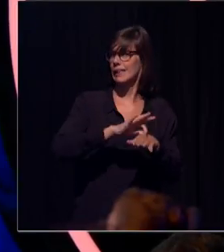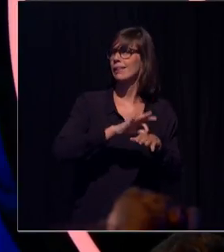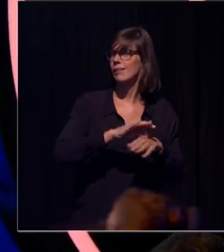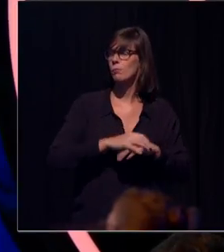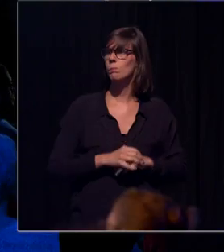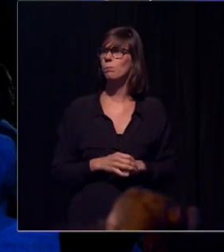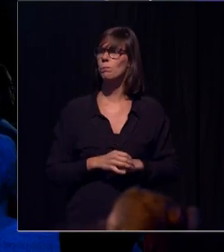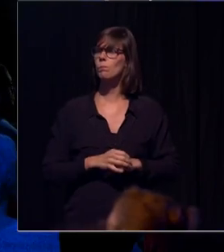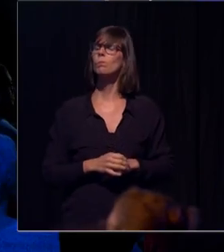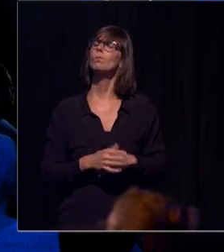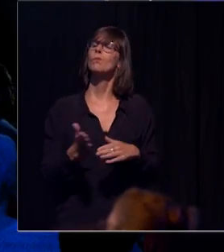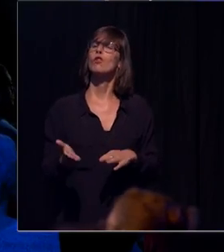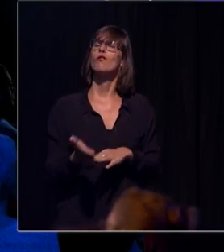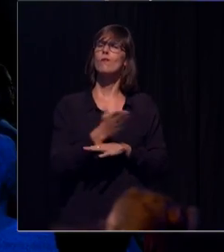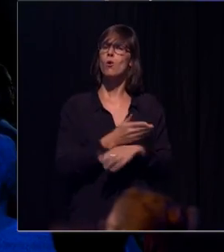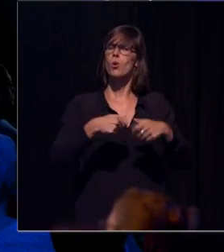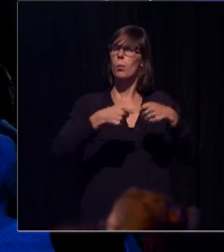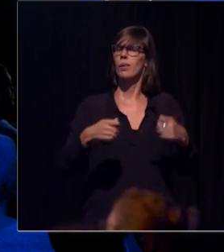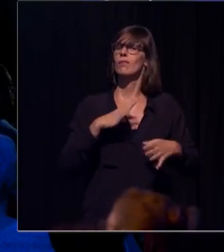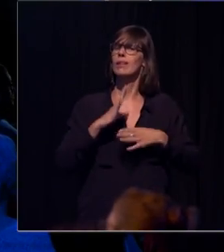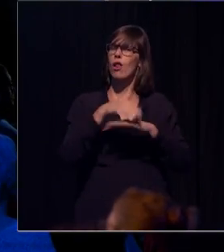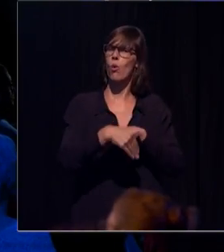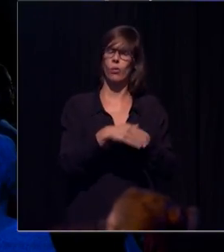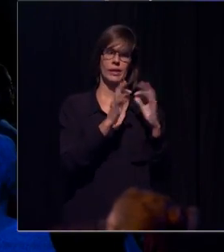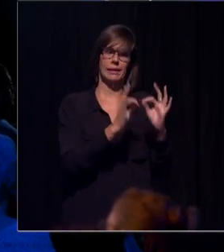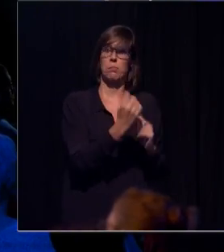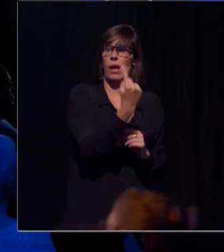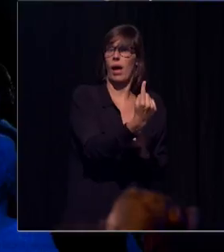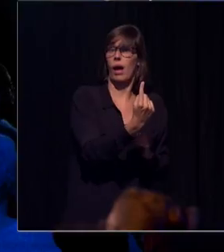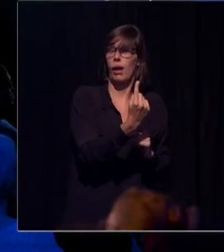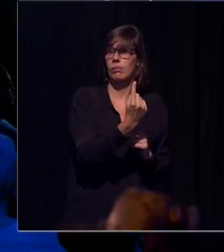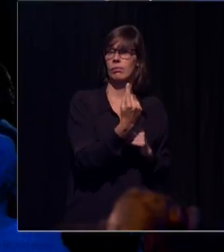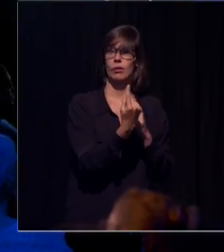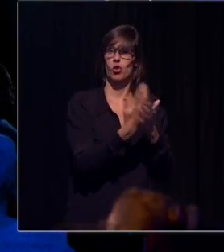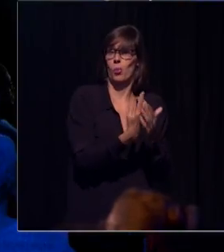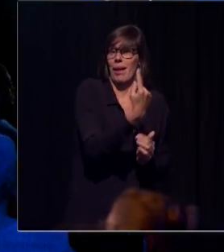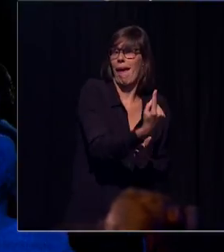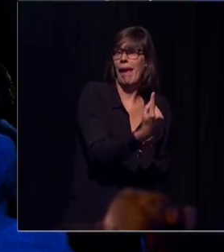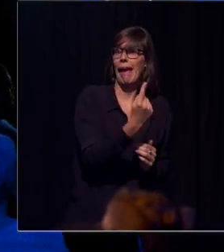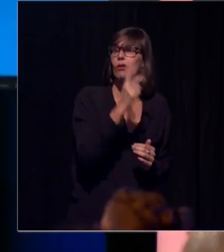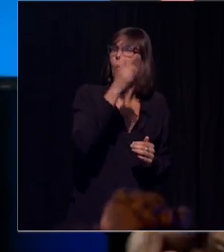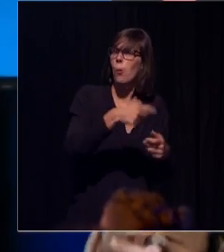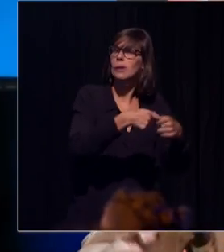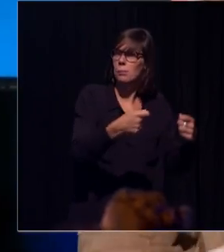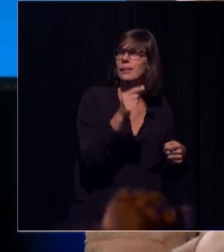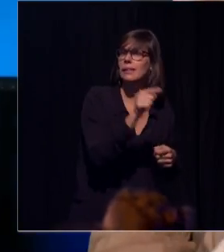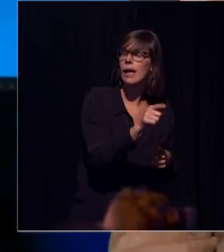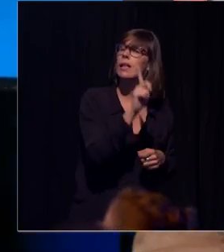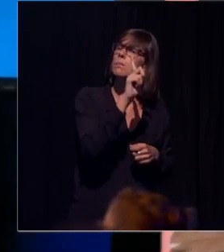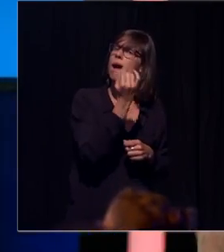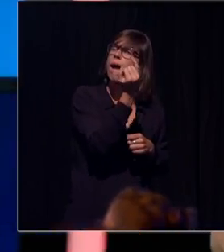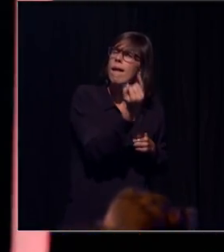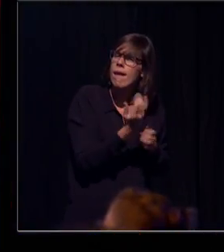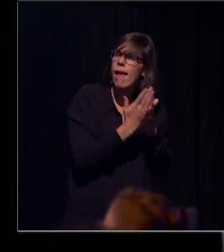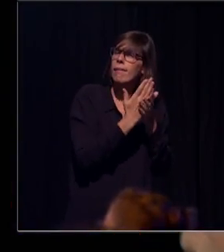dat kunnen tegenhouden. En ik ben heilig overtuigd dat ik dat nog ga meemaken en dat we die ziekte kunnen tegenhouden. Nu, ik ben